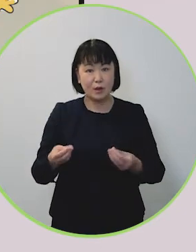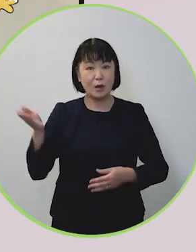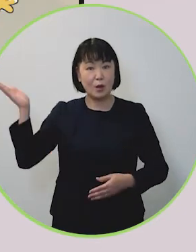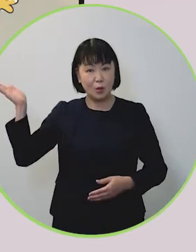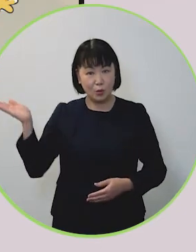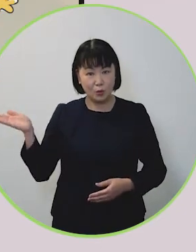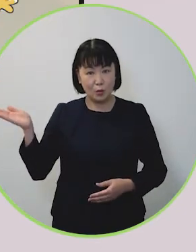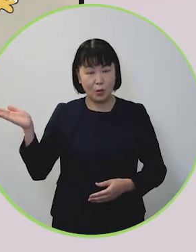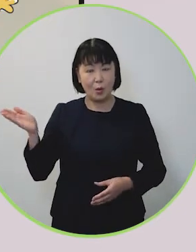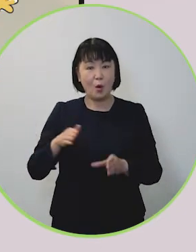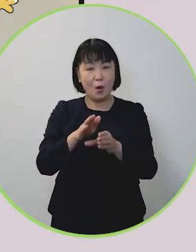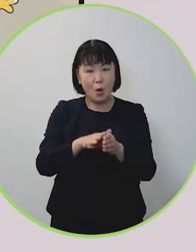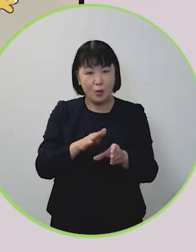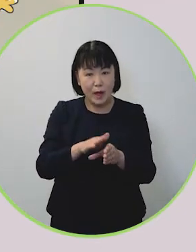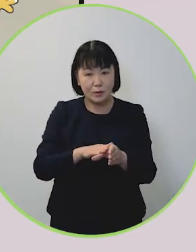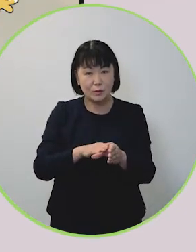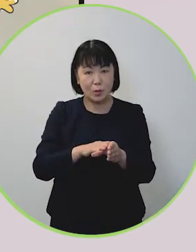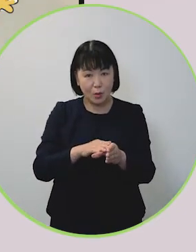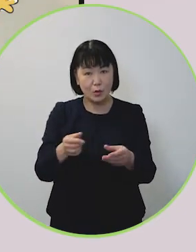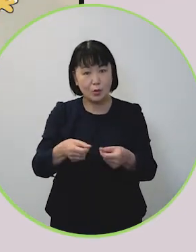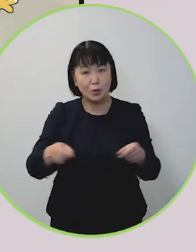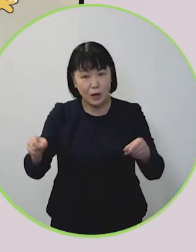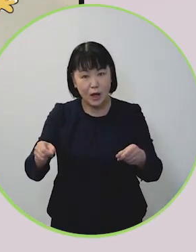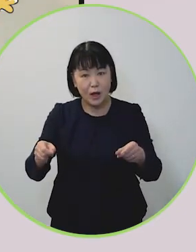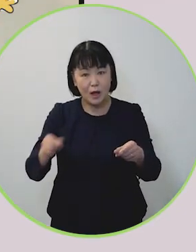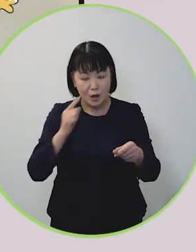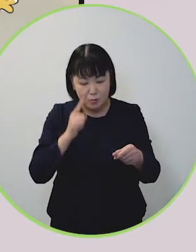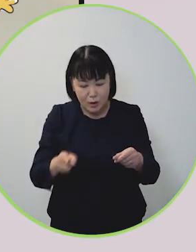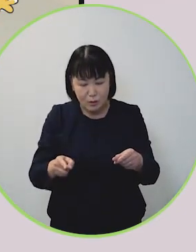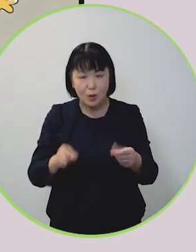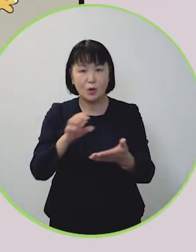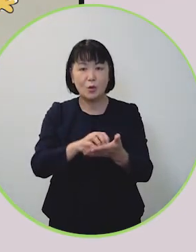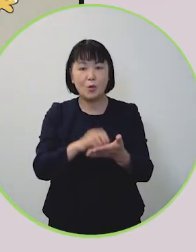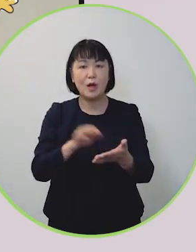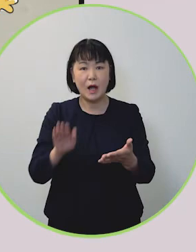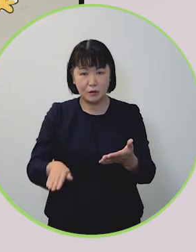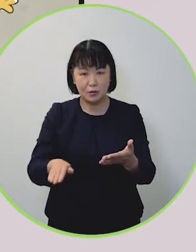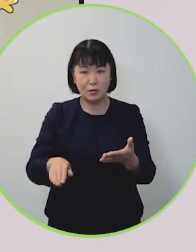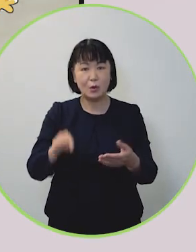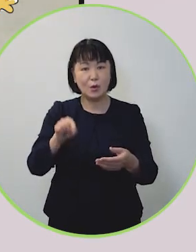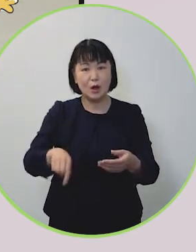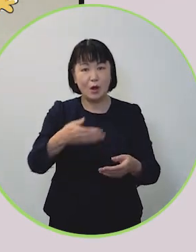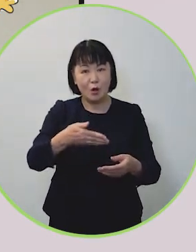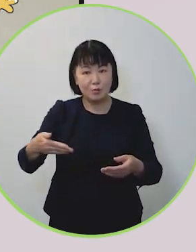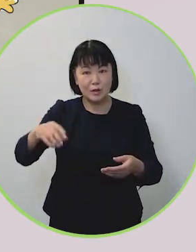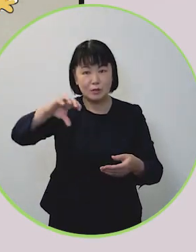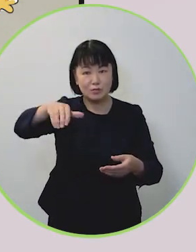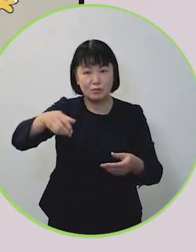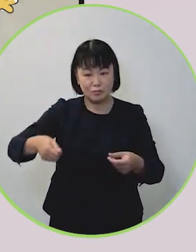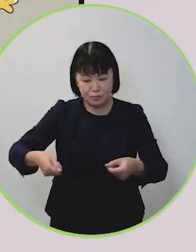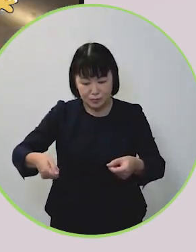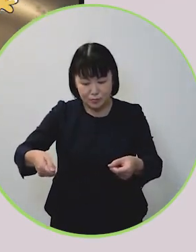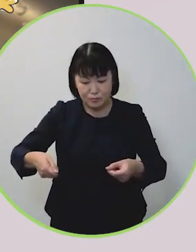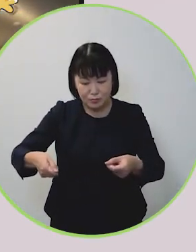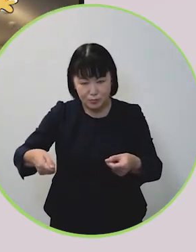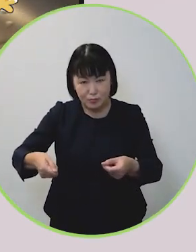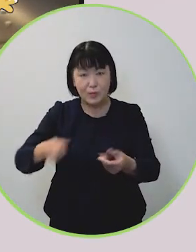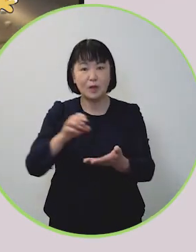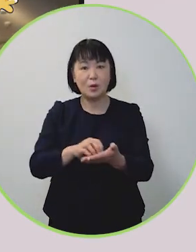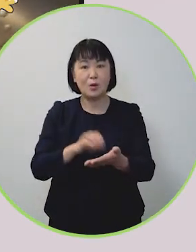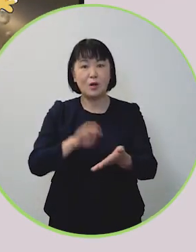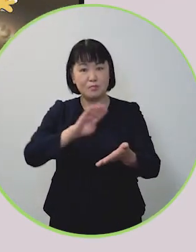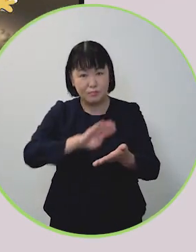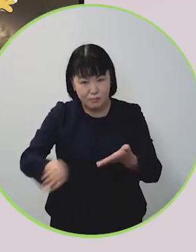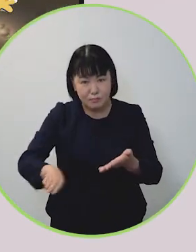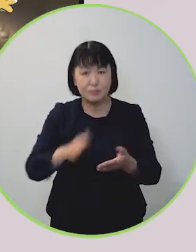弁当のトレイよーく見ると汚れているよねーこれを水でサッと流したりして汚れを落とし